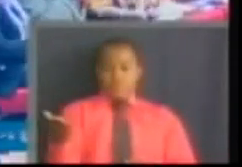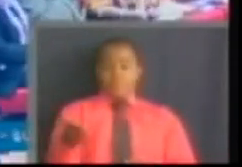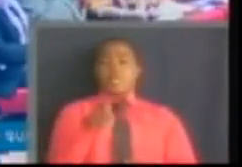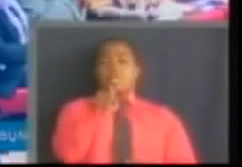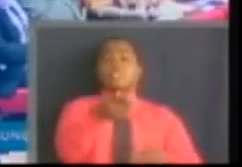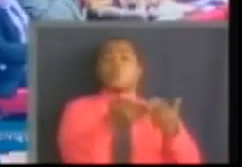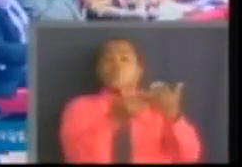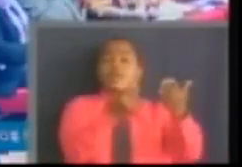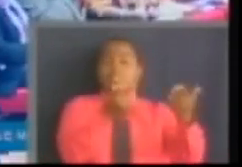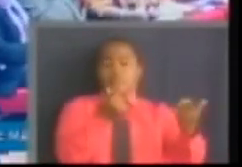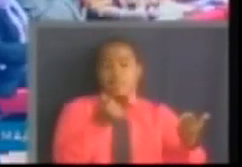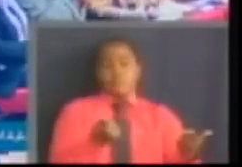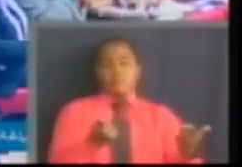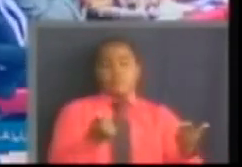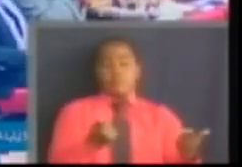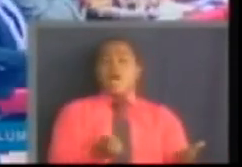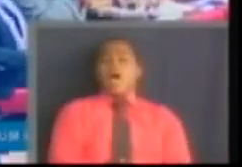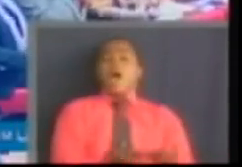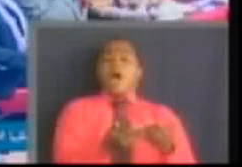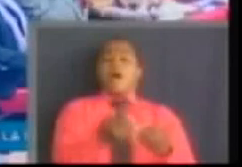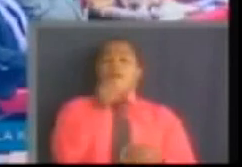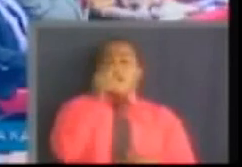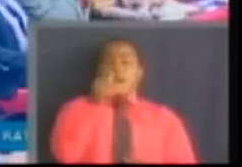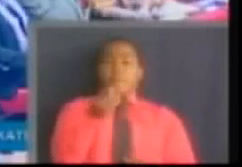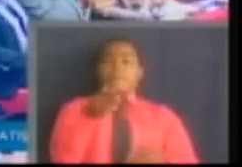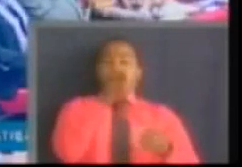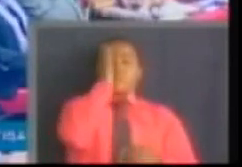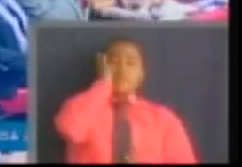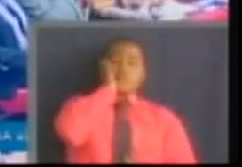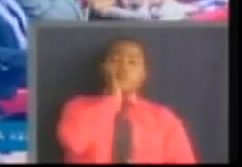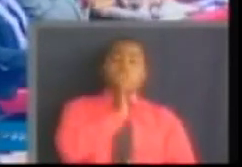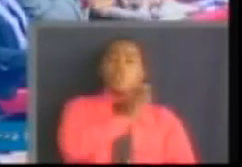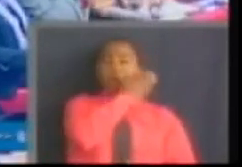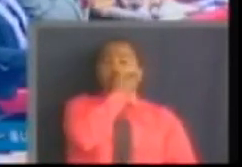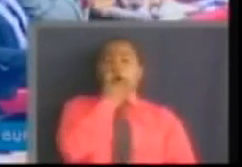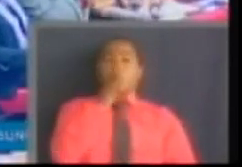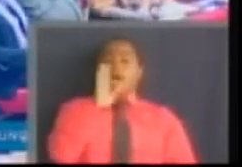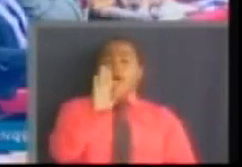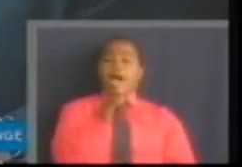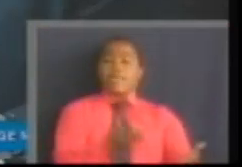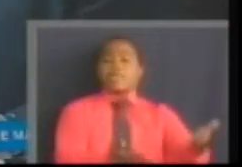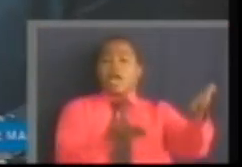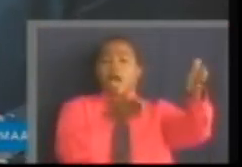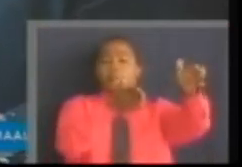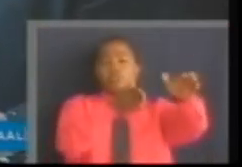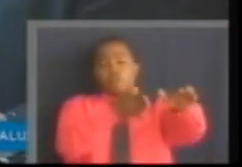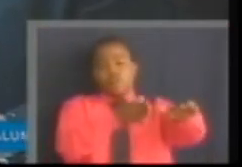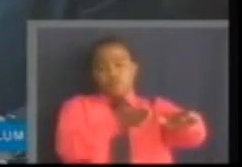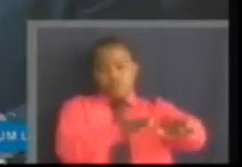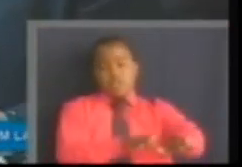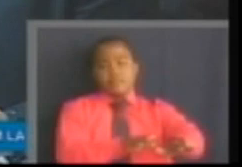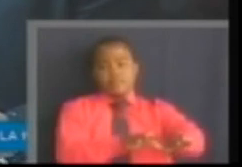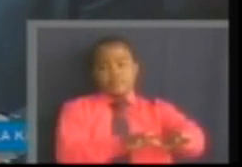sababu amefiwa na mjomba wake Mheshimiwa Ramadhani Fundikira. Mzee